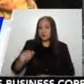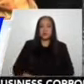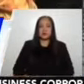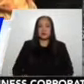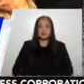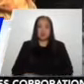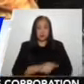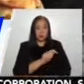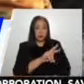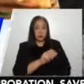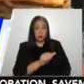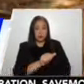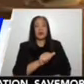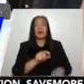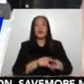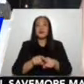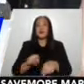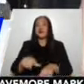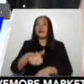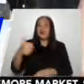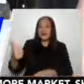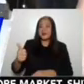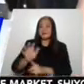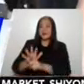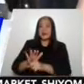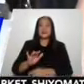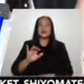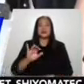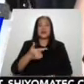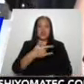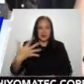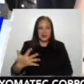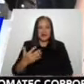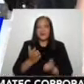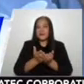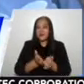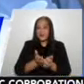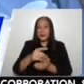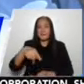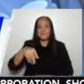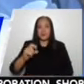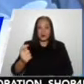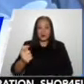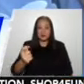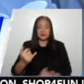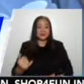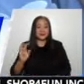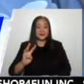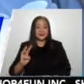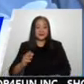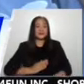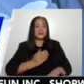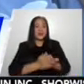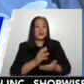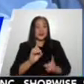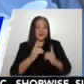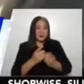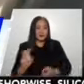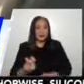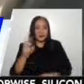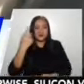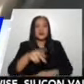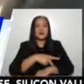ring atraksyon ang Jensen Fishport. Nitong Miyerkules lang, binisita ito ng Department of Tourism para sa Philippine Experience